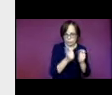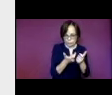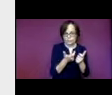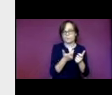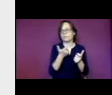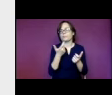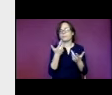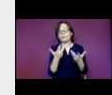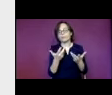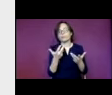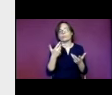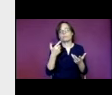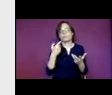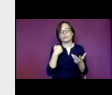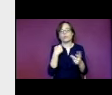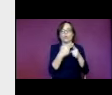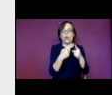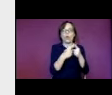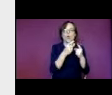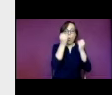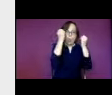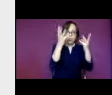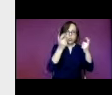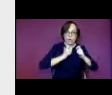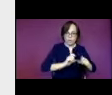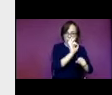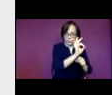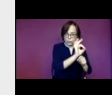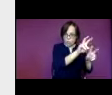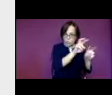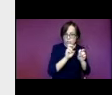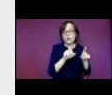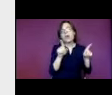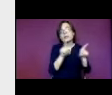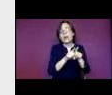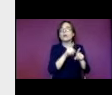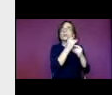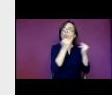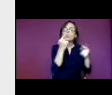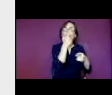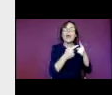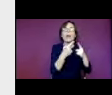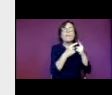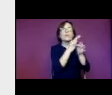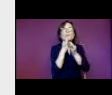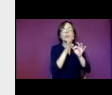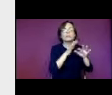elementy kultury wiejskiej, ale też elementów przestrzennych występujących na wsi, które